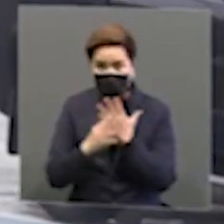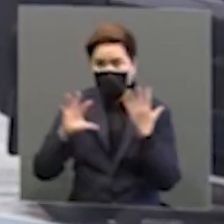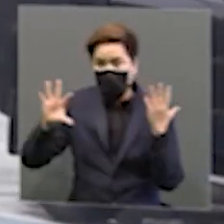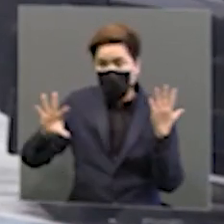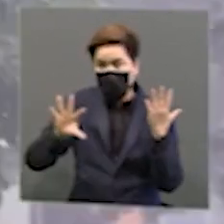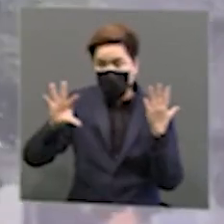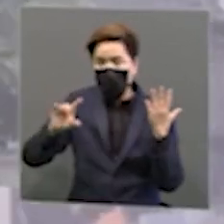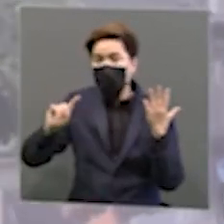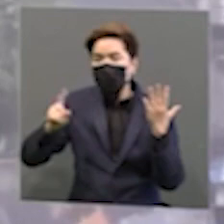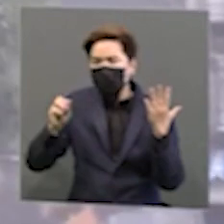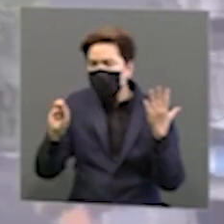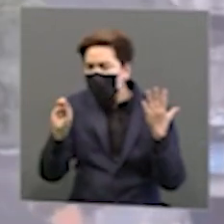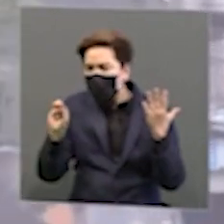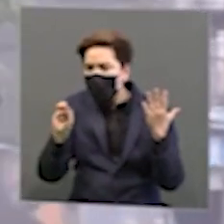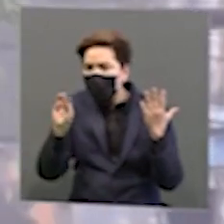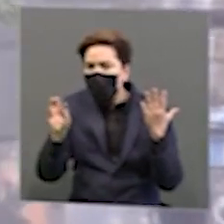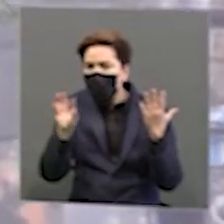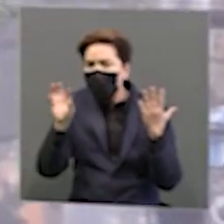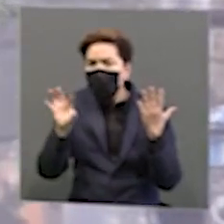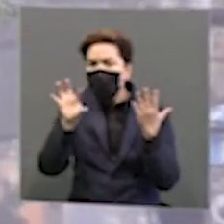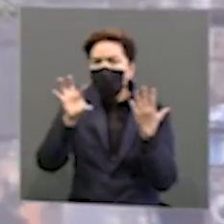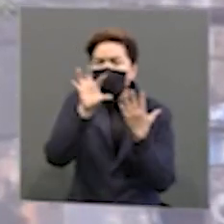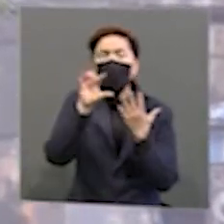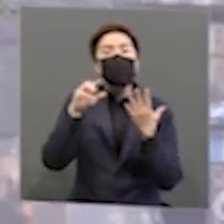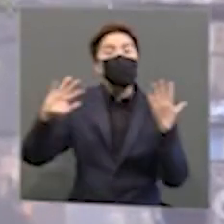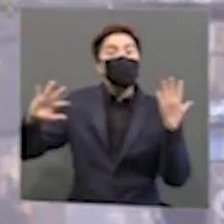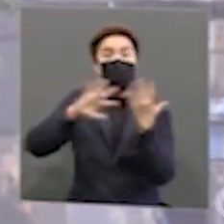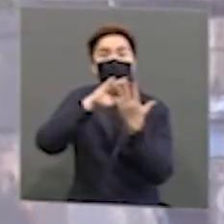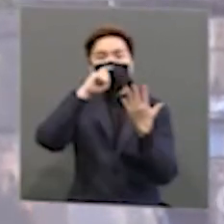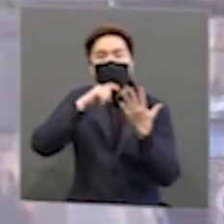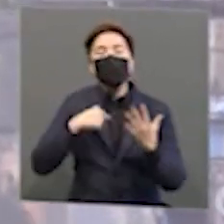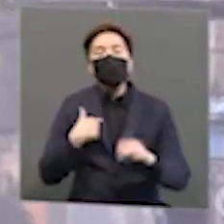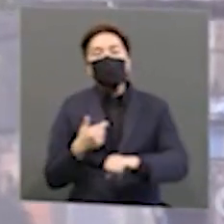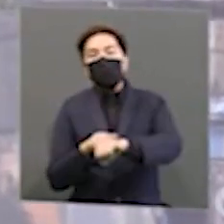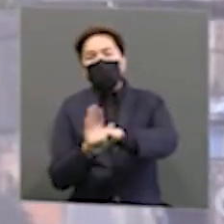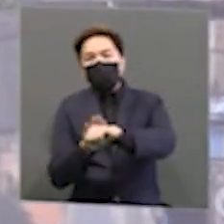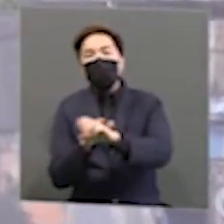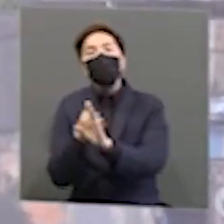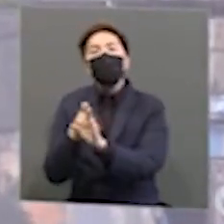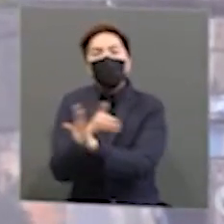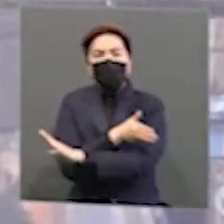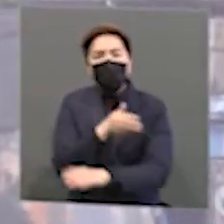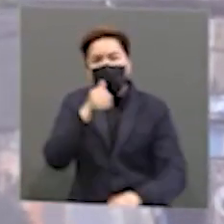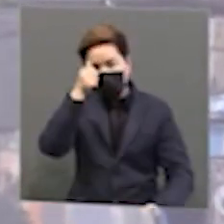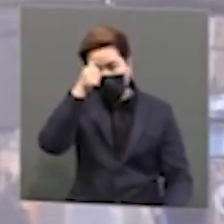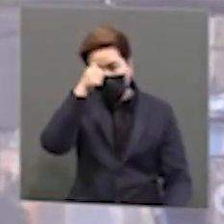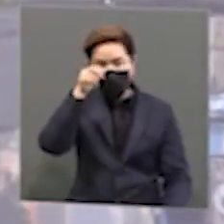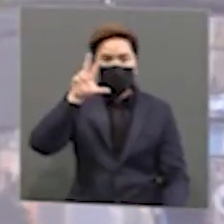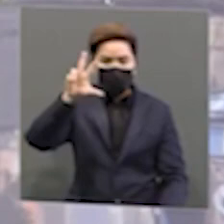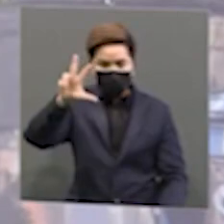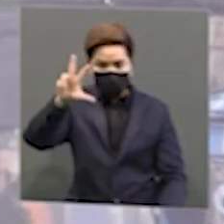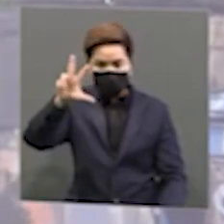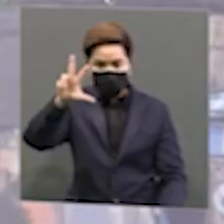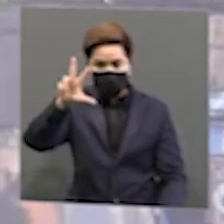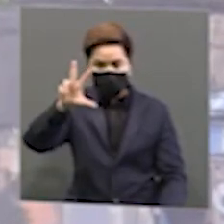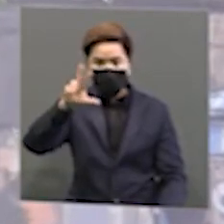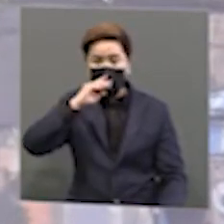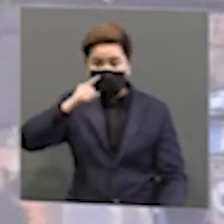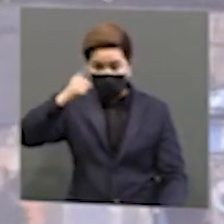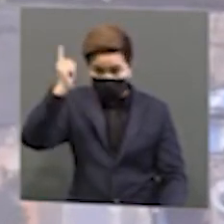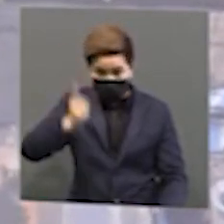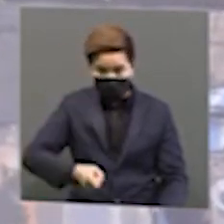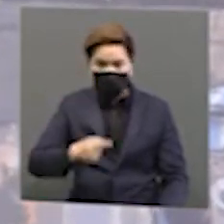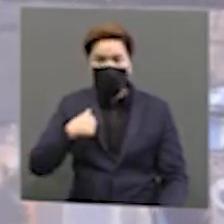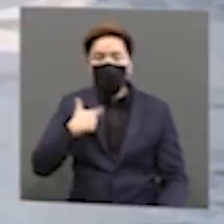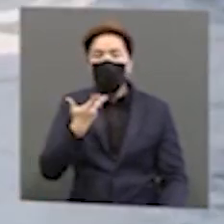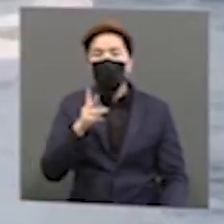อีกแล้วไหนจะเจอระดับน้ำของเจ้าพระยาตอนบนก่อนที่จะ